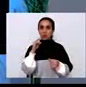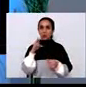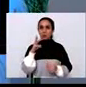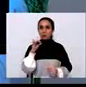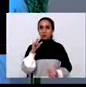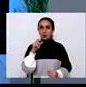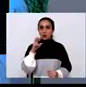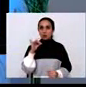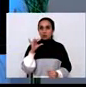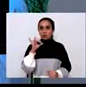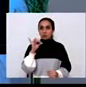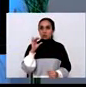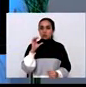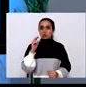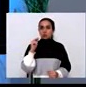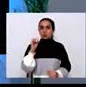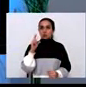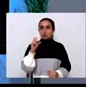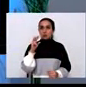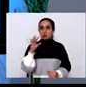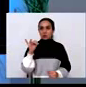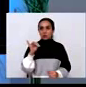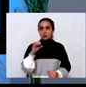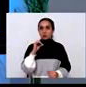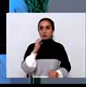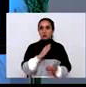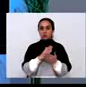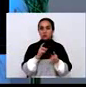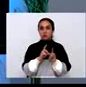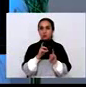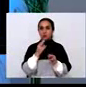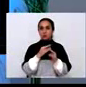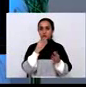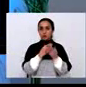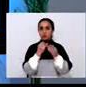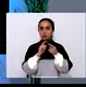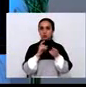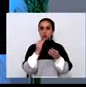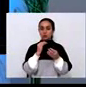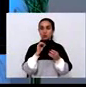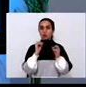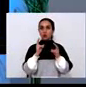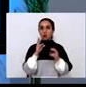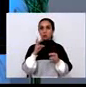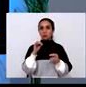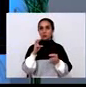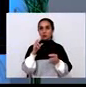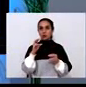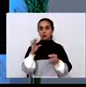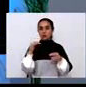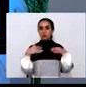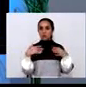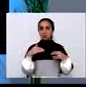Мигали, исчезали. Но у слова «мигали» есть свое зависимое слово. Как мигали? Слабым